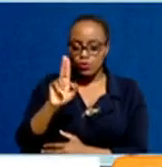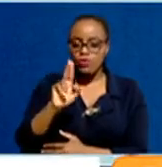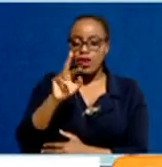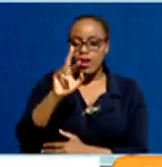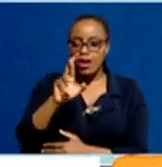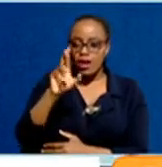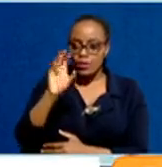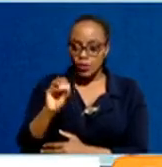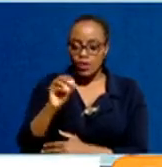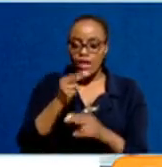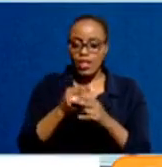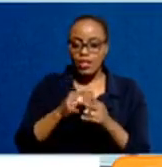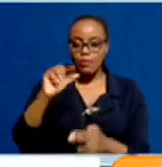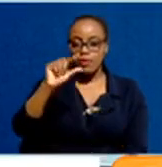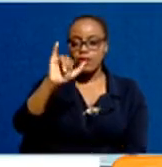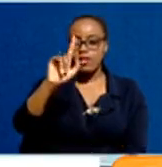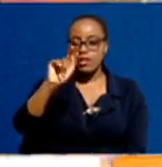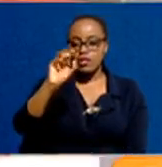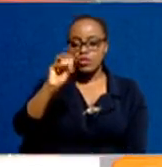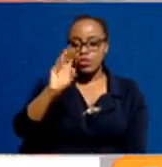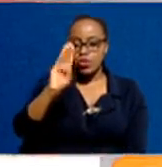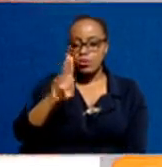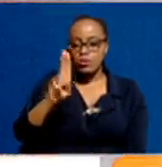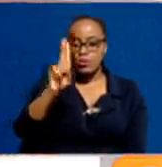marehemu Geoffrey Gitobu.